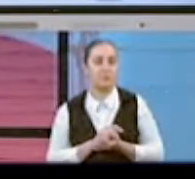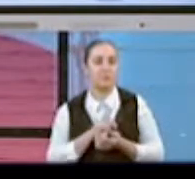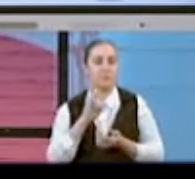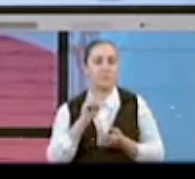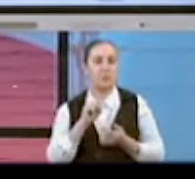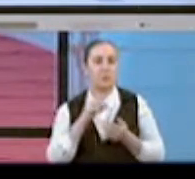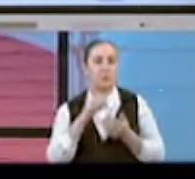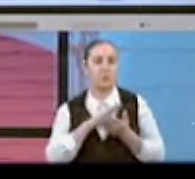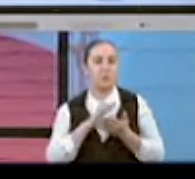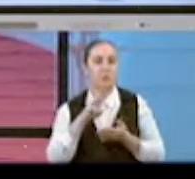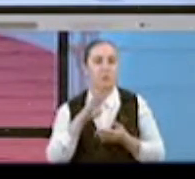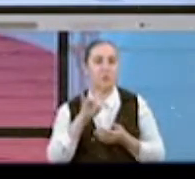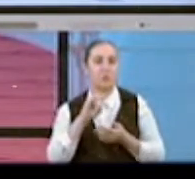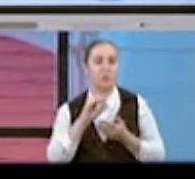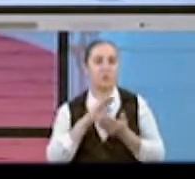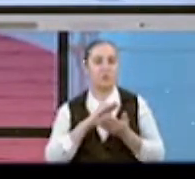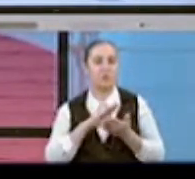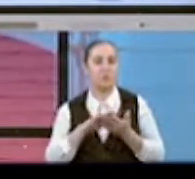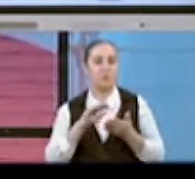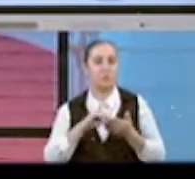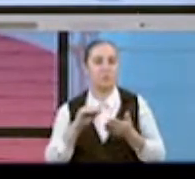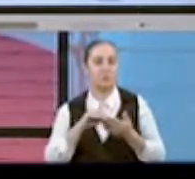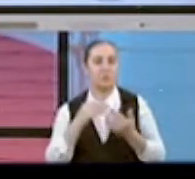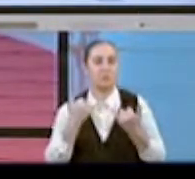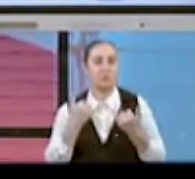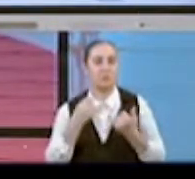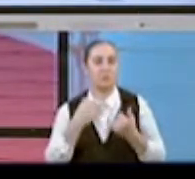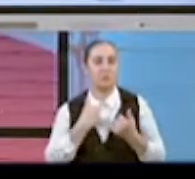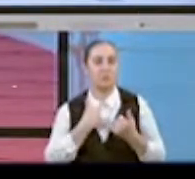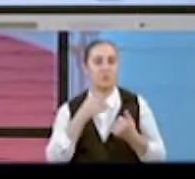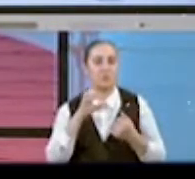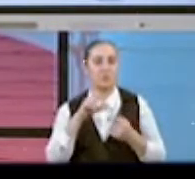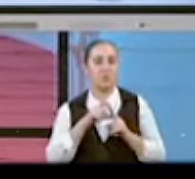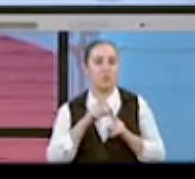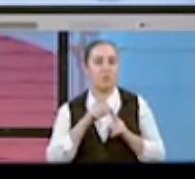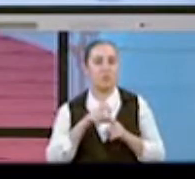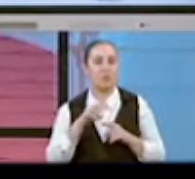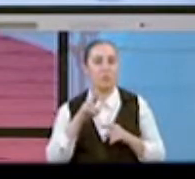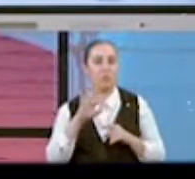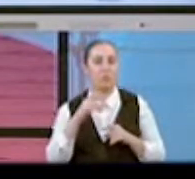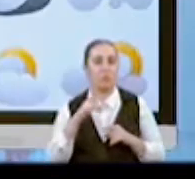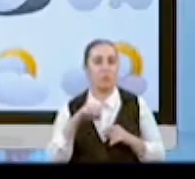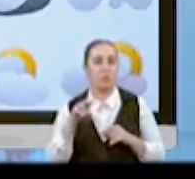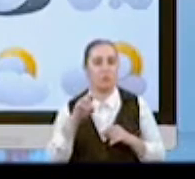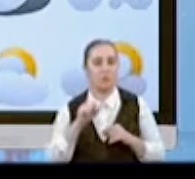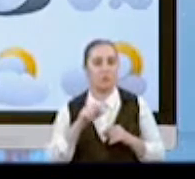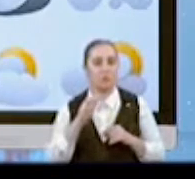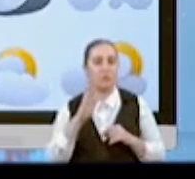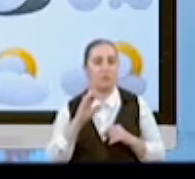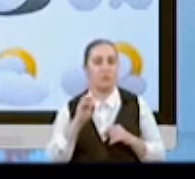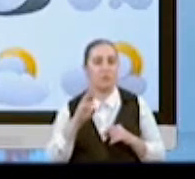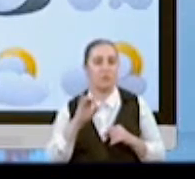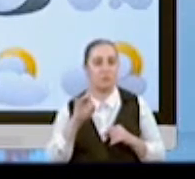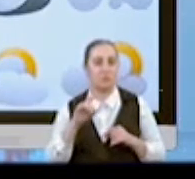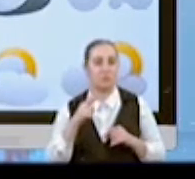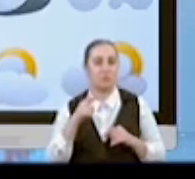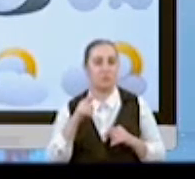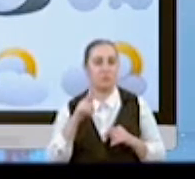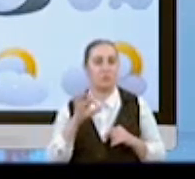На минутке чистописания сегодня у нас слова «погода»,